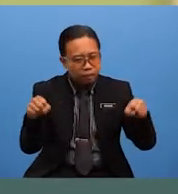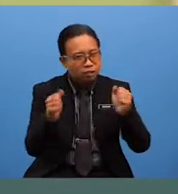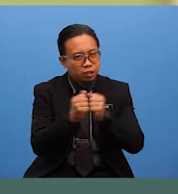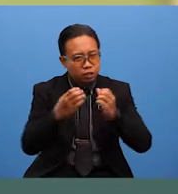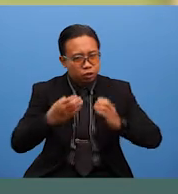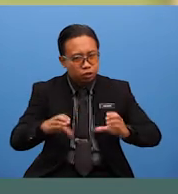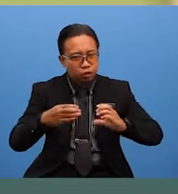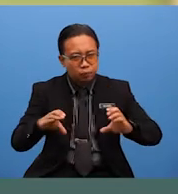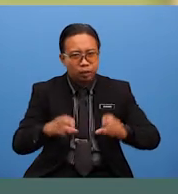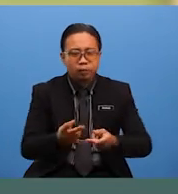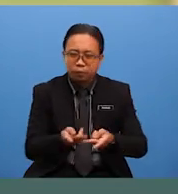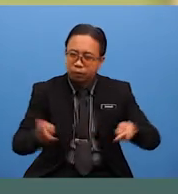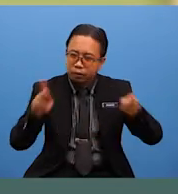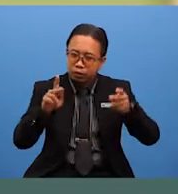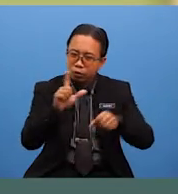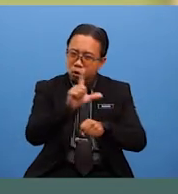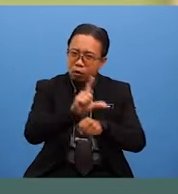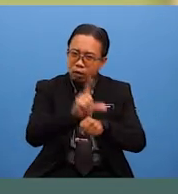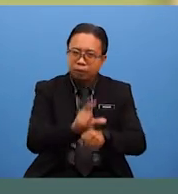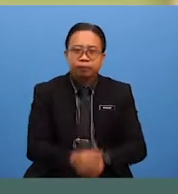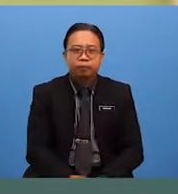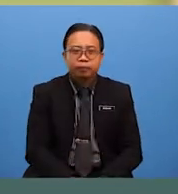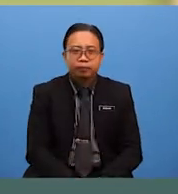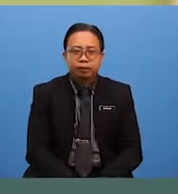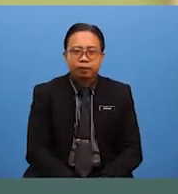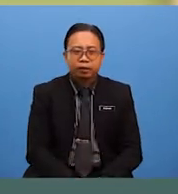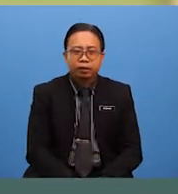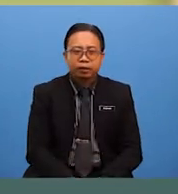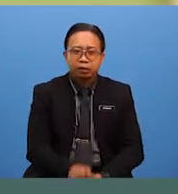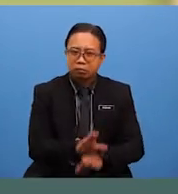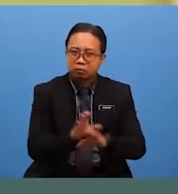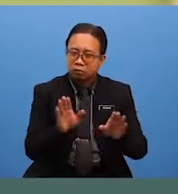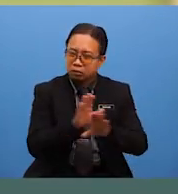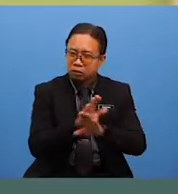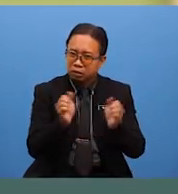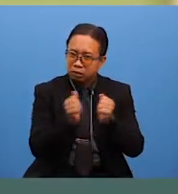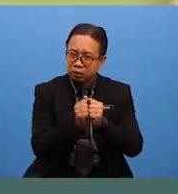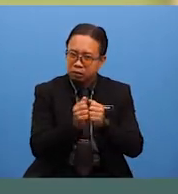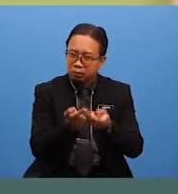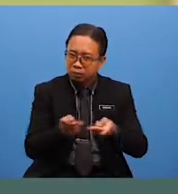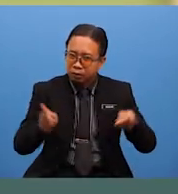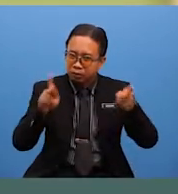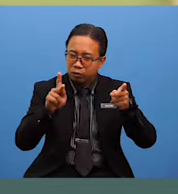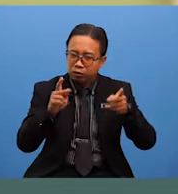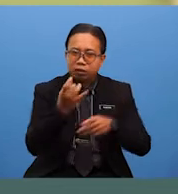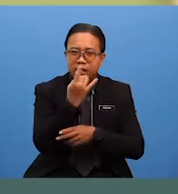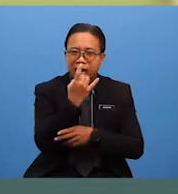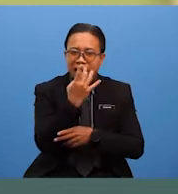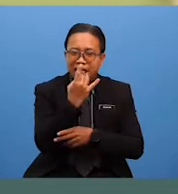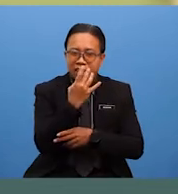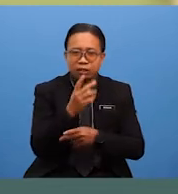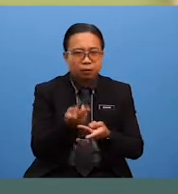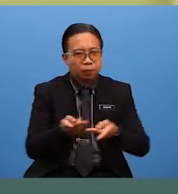periode logam digunakan berbanding dengan Ferio seramik atau Priuk kacer